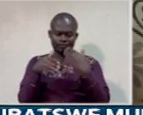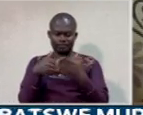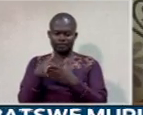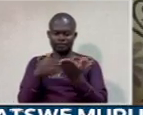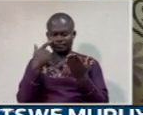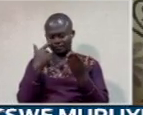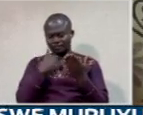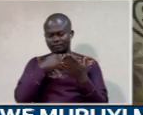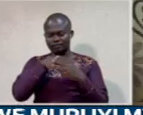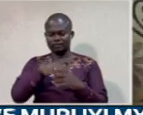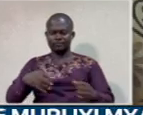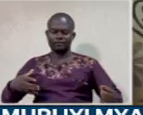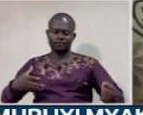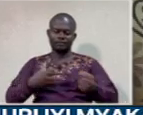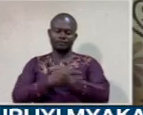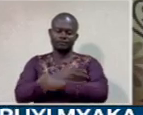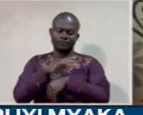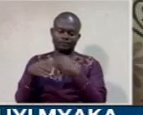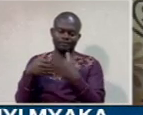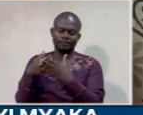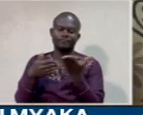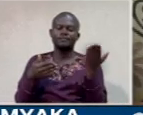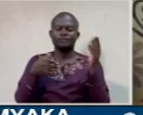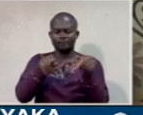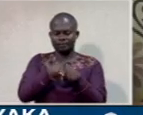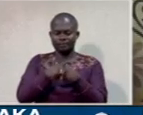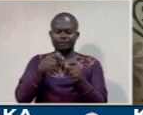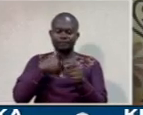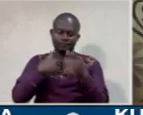ubona ko babifitemo ingufu ubu hariho na gahunda niko twageze iki